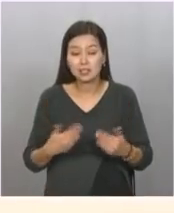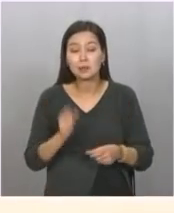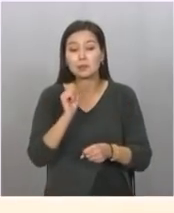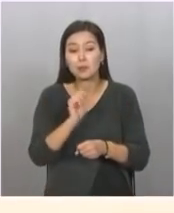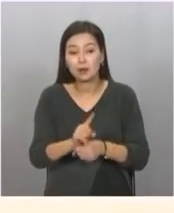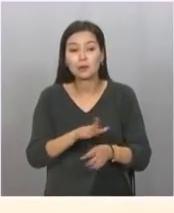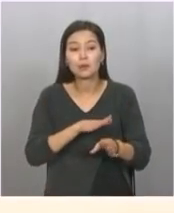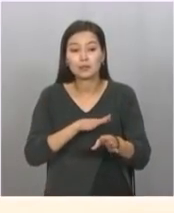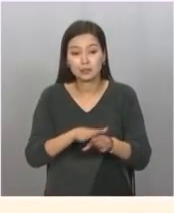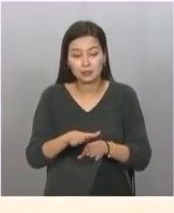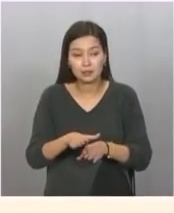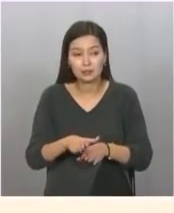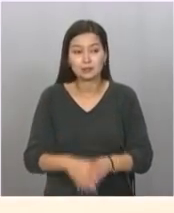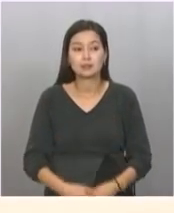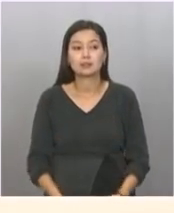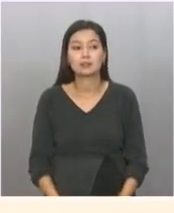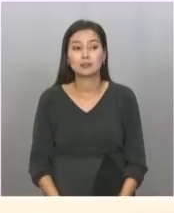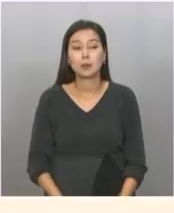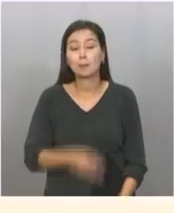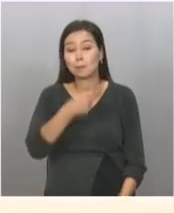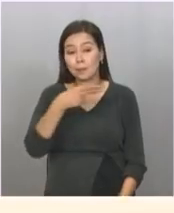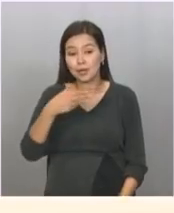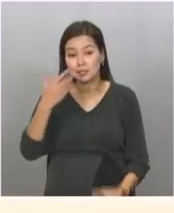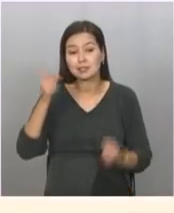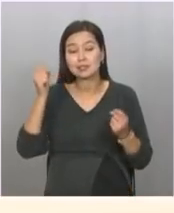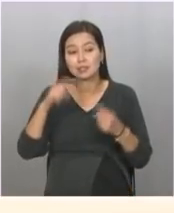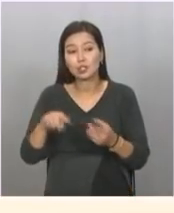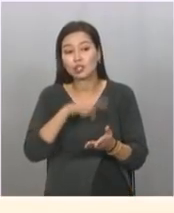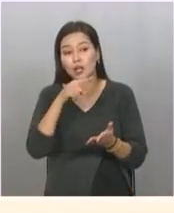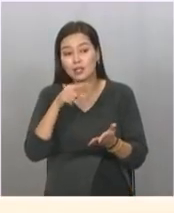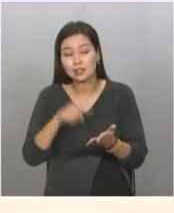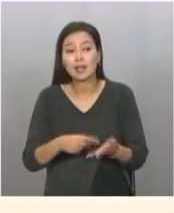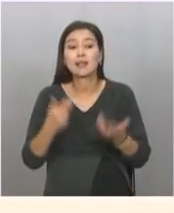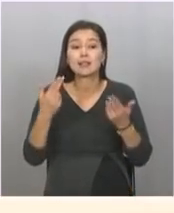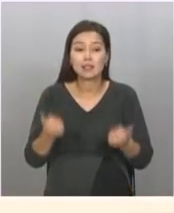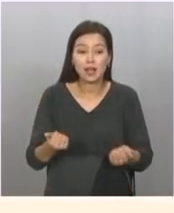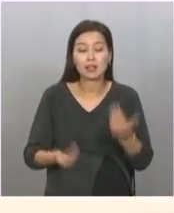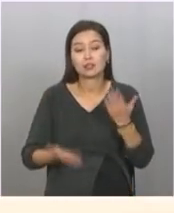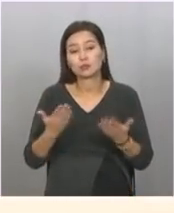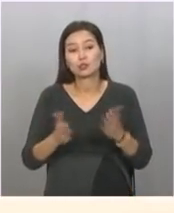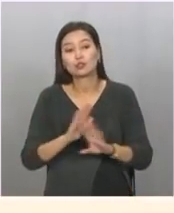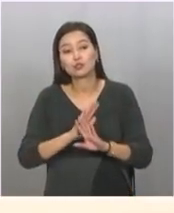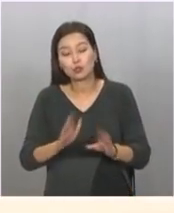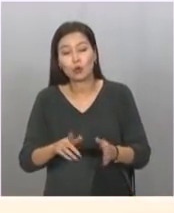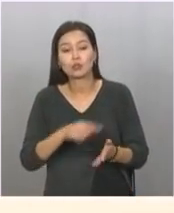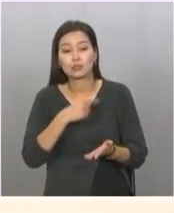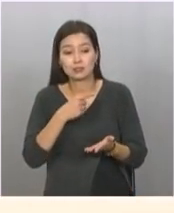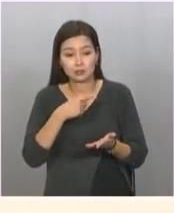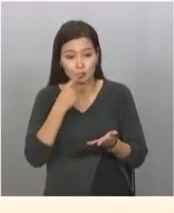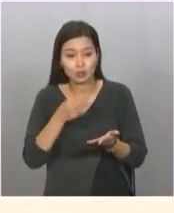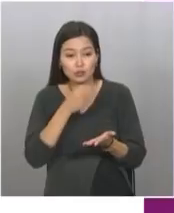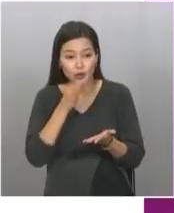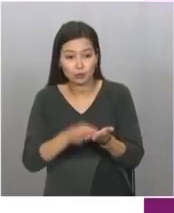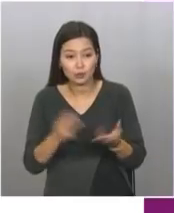тапсырма орындайық. Мәтінге сәйкес сұрақтарға «иә» немесе «жоқ» деп жауап